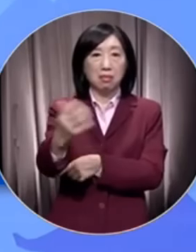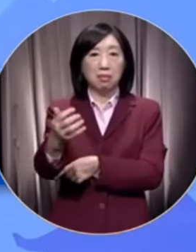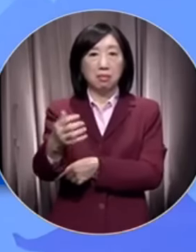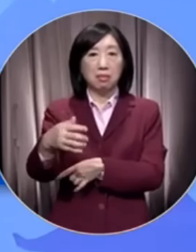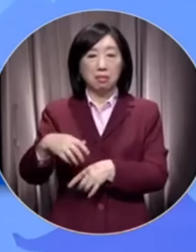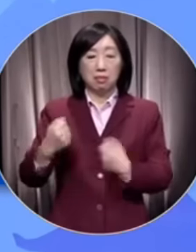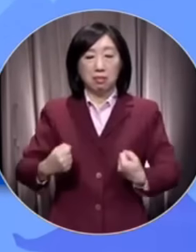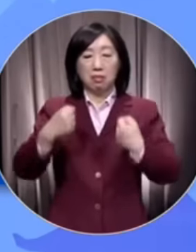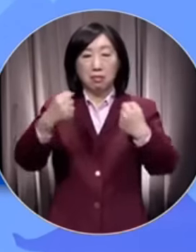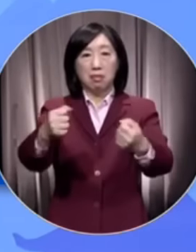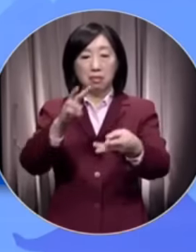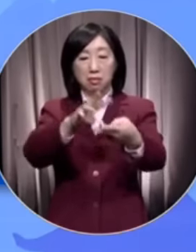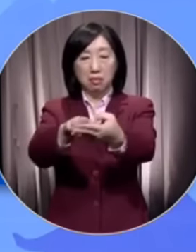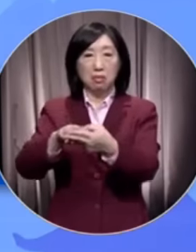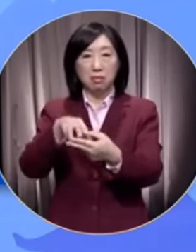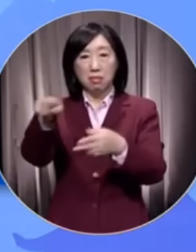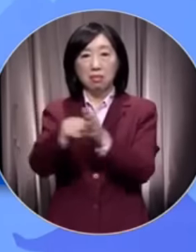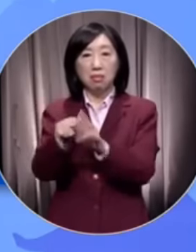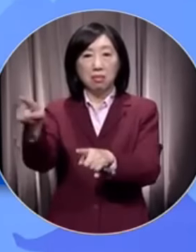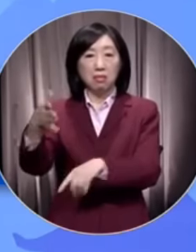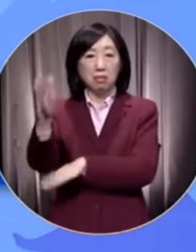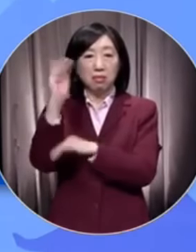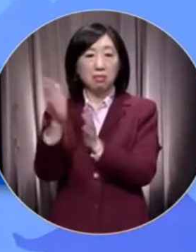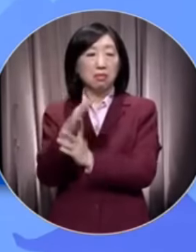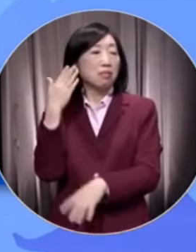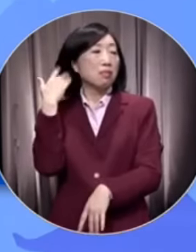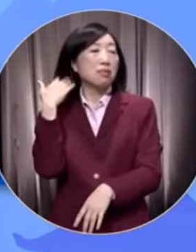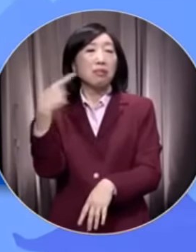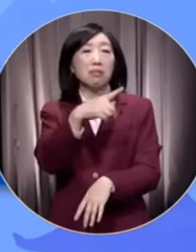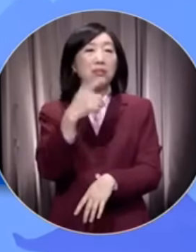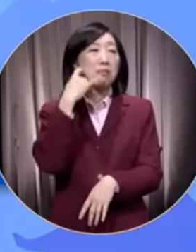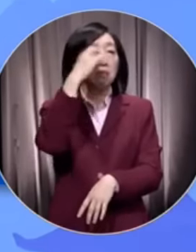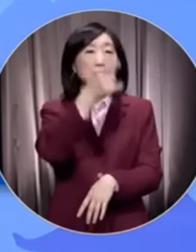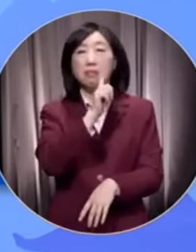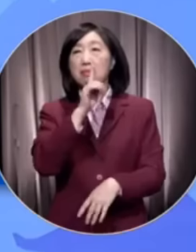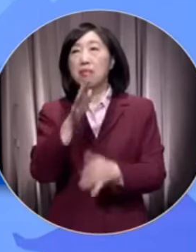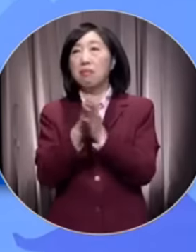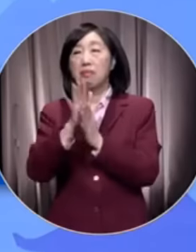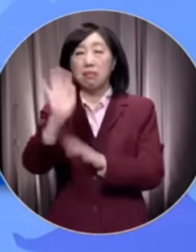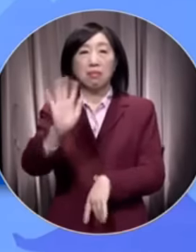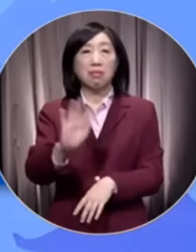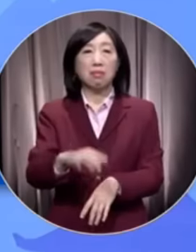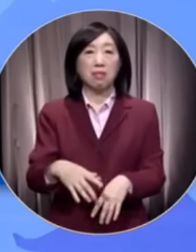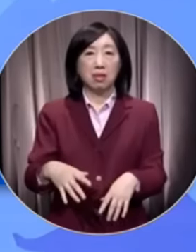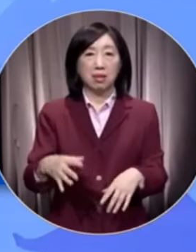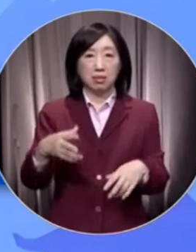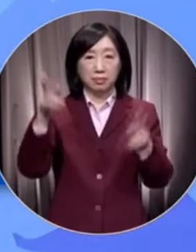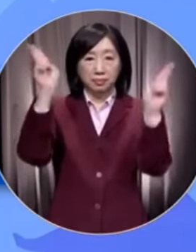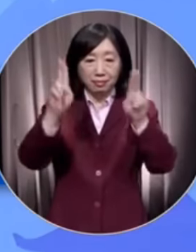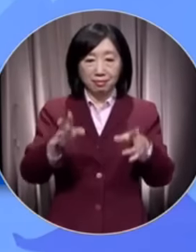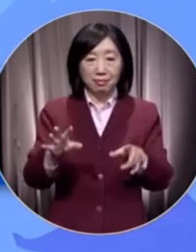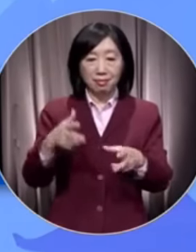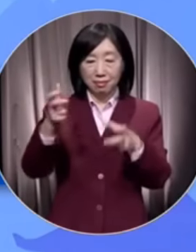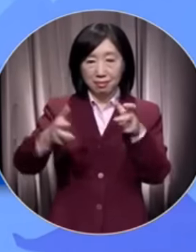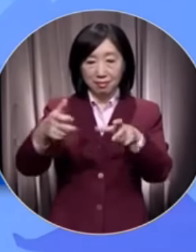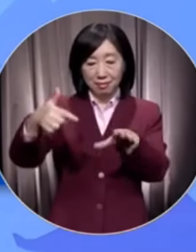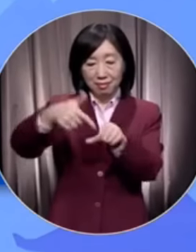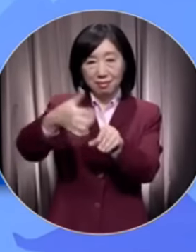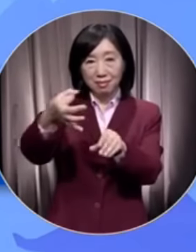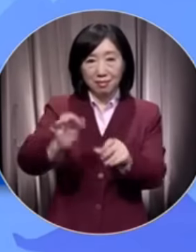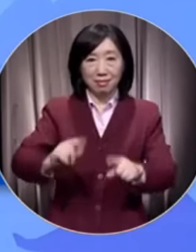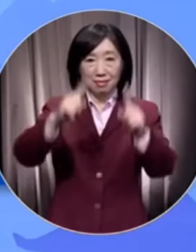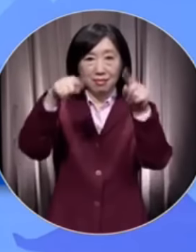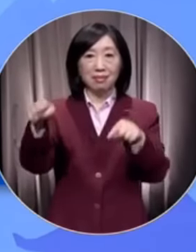听不到大埔阿嬷的声音；当邮电双涨的时候，政府听不到小生意人的